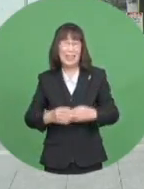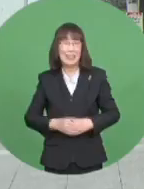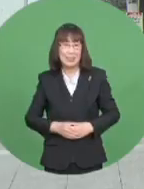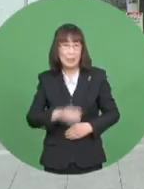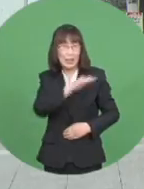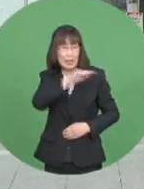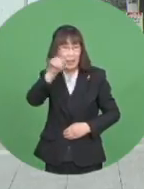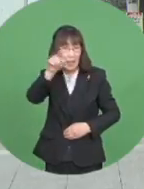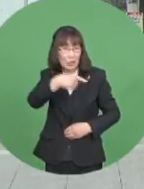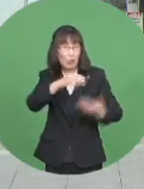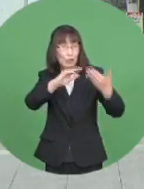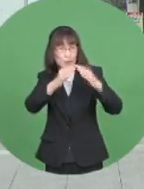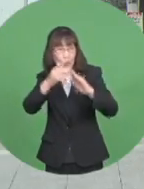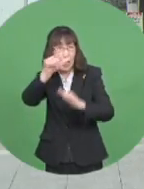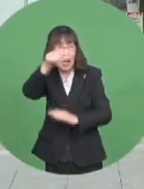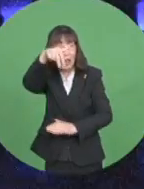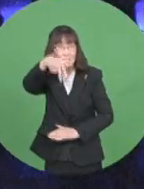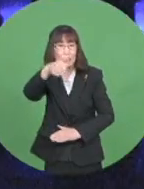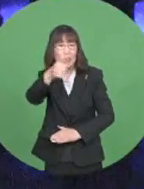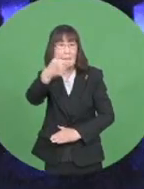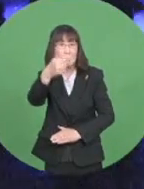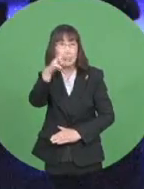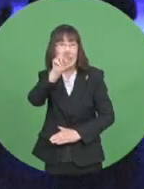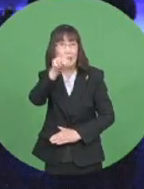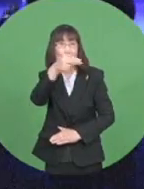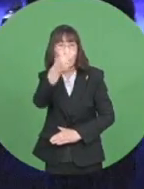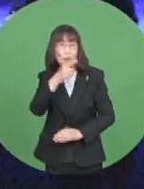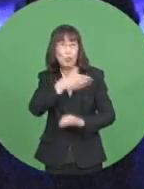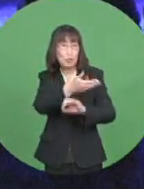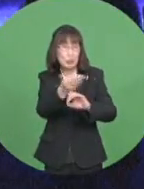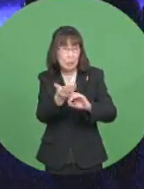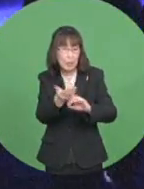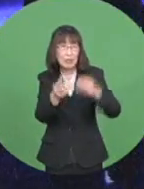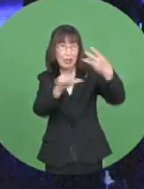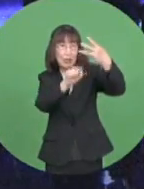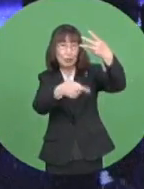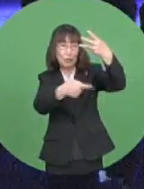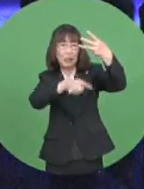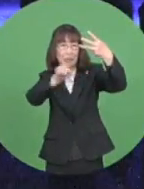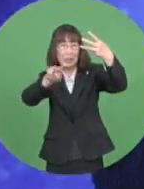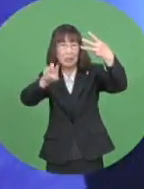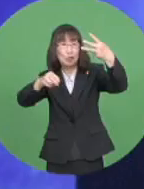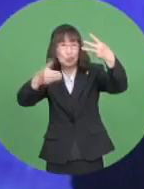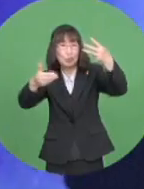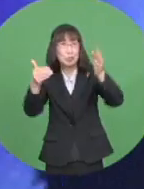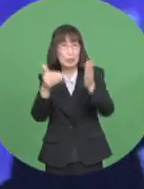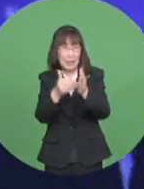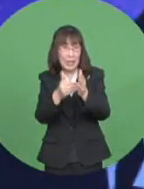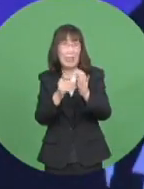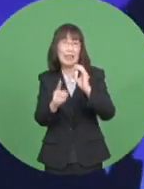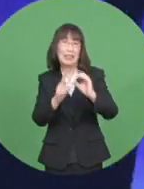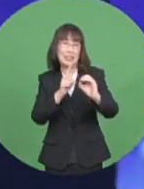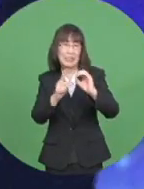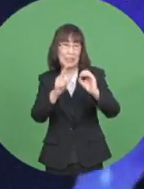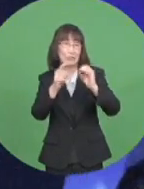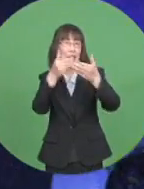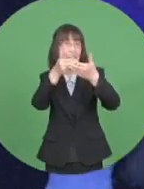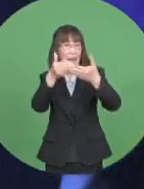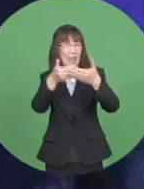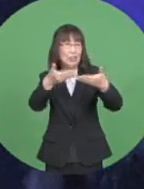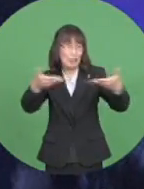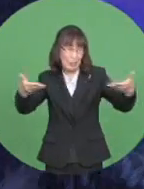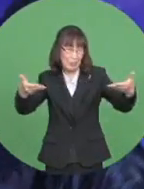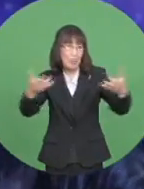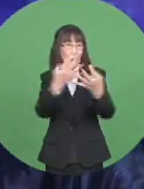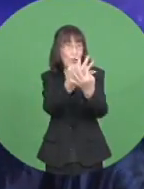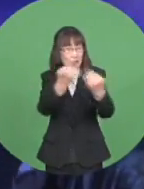板野町のアスタムランド徳島で3月1日から29日までデジタルアート展が開催され、大勢の親子連れ